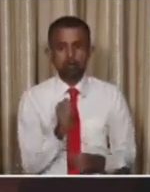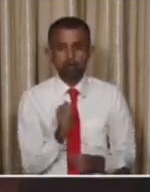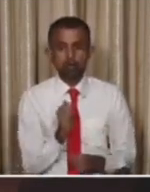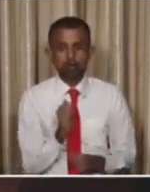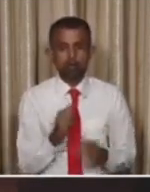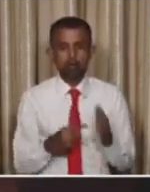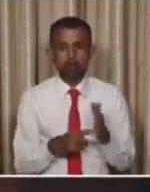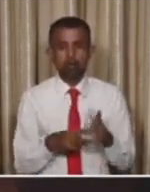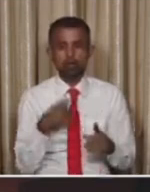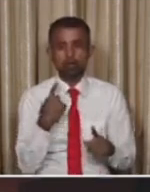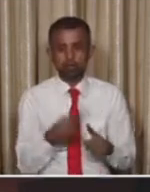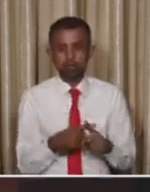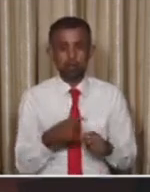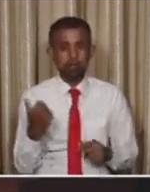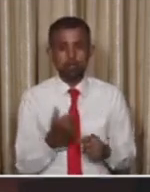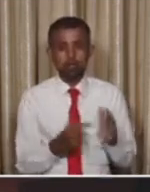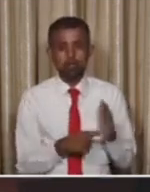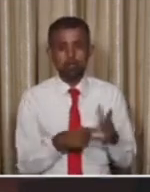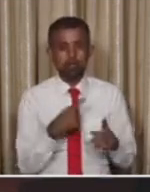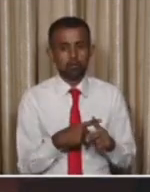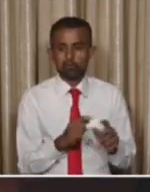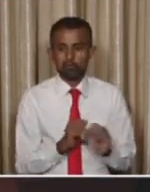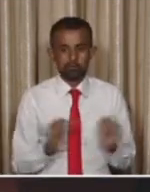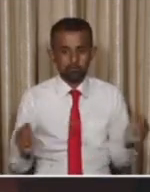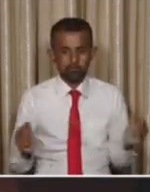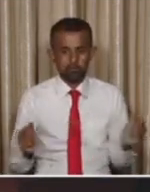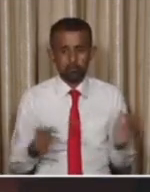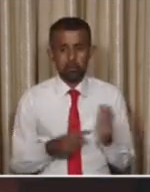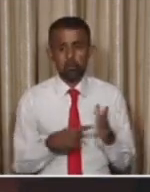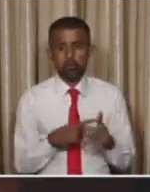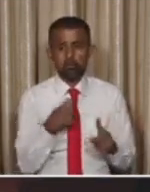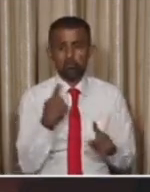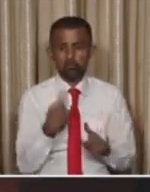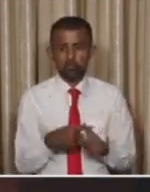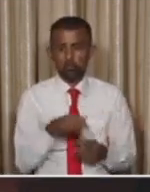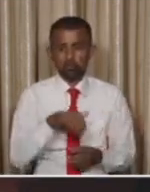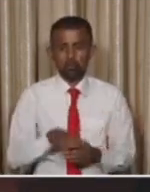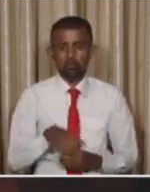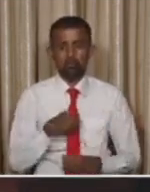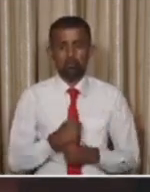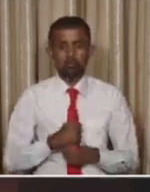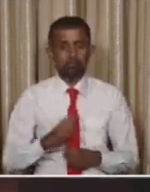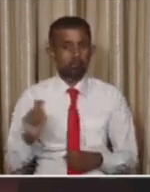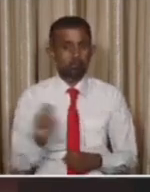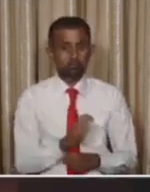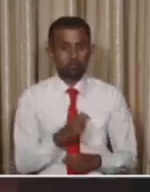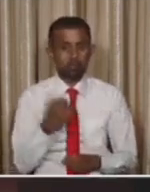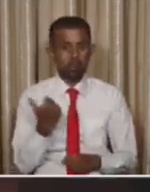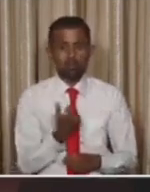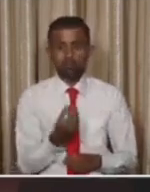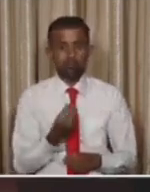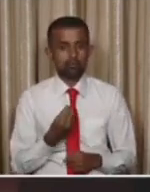බදු අලුත් බදු ගේනවට වැඩිය අලුත් බදු හරහා රාජ ආදායමක් අලුතෙන් ලබා ගන්නවට